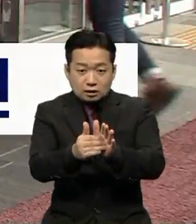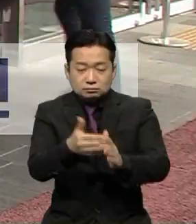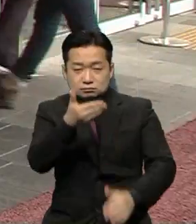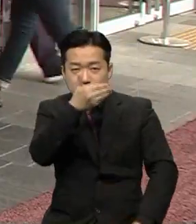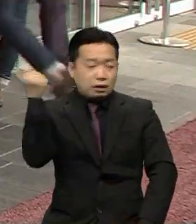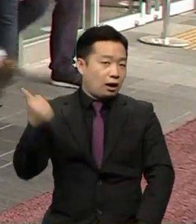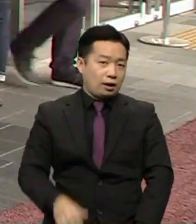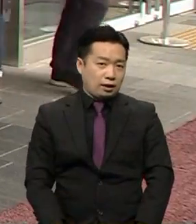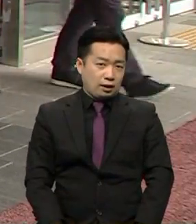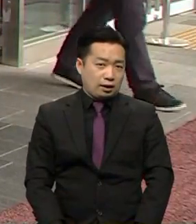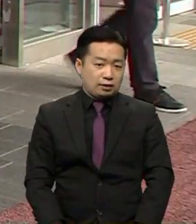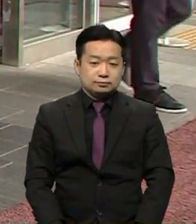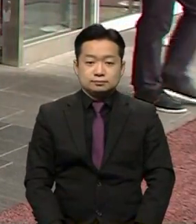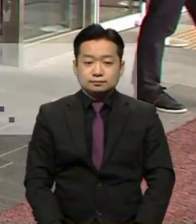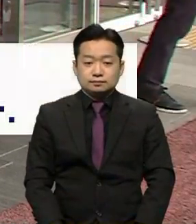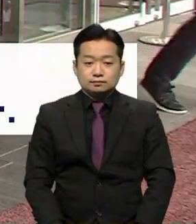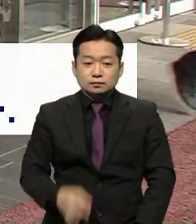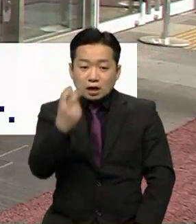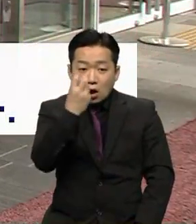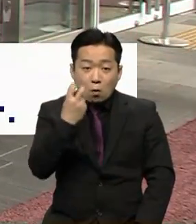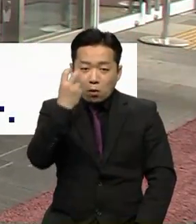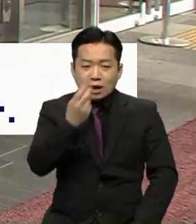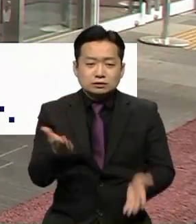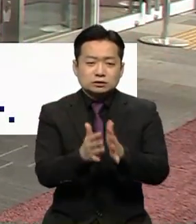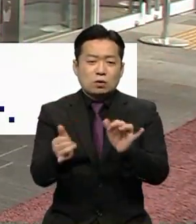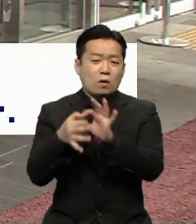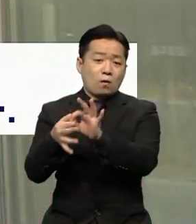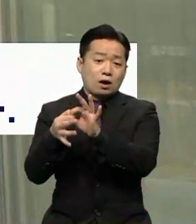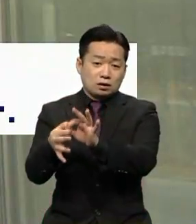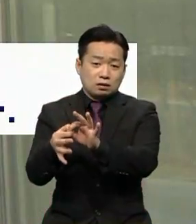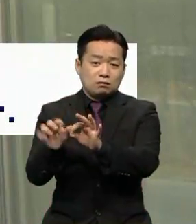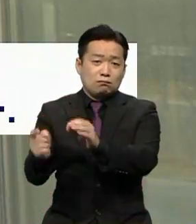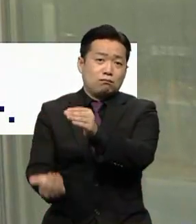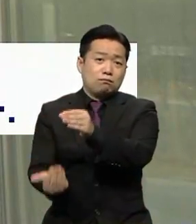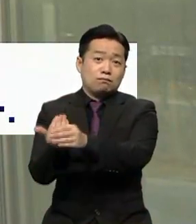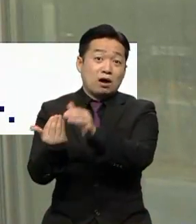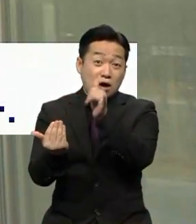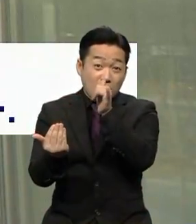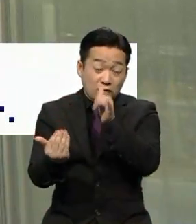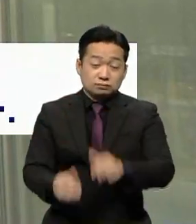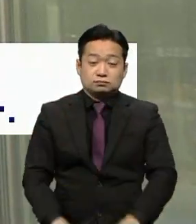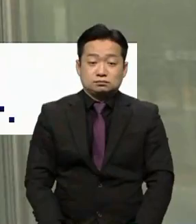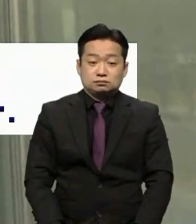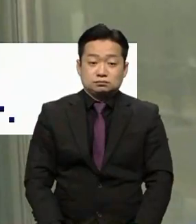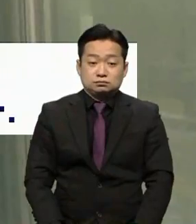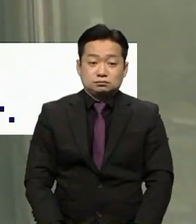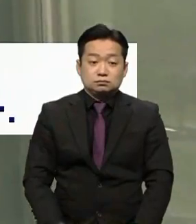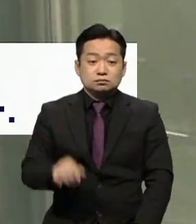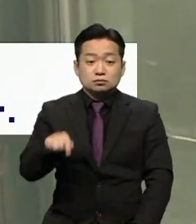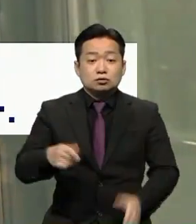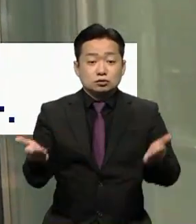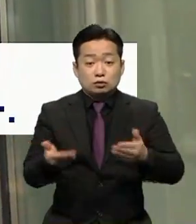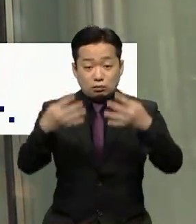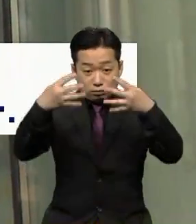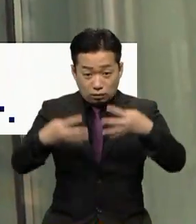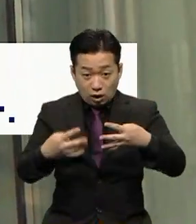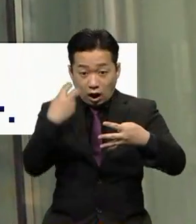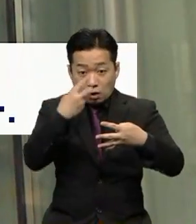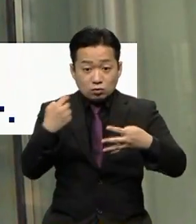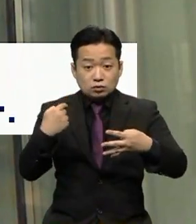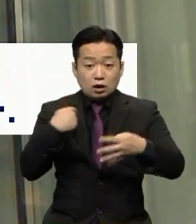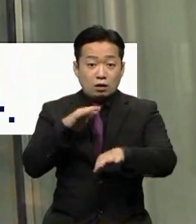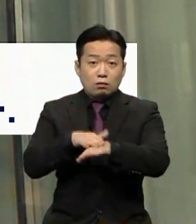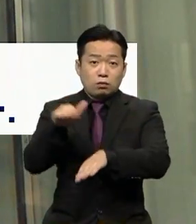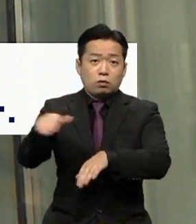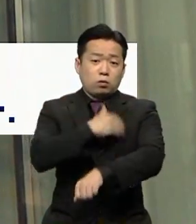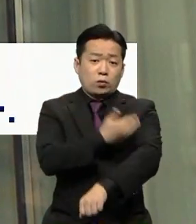외면했습니다. 관리자와 직원과의 관계에 있어서 어떤 사건이 발생한 거거든요. 이 복무사항에 대한 감독은 제대로 직접 할